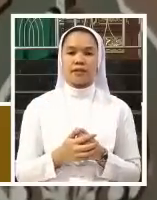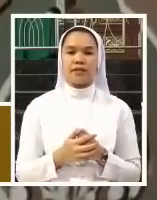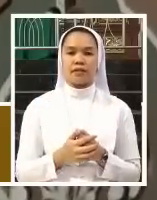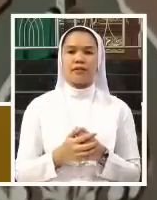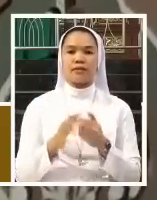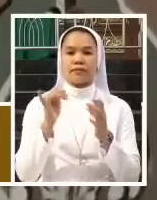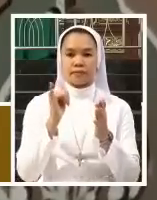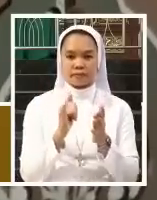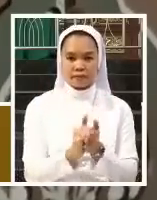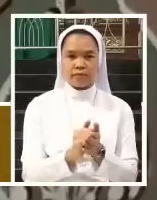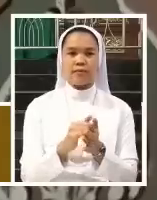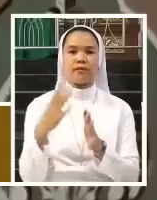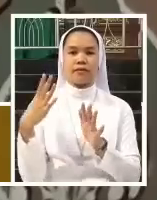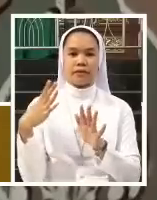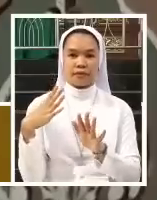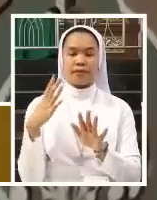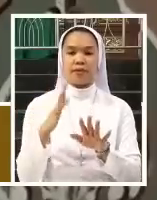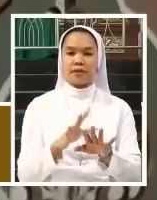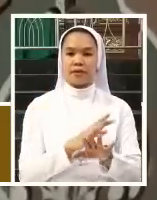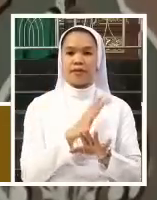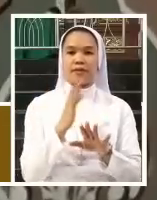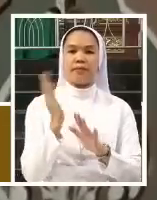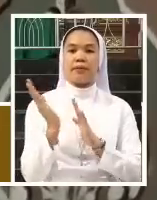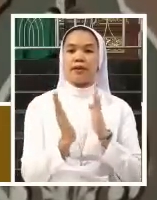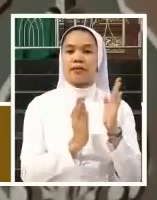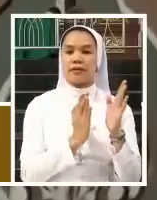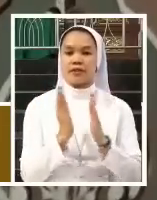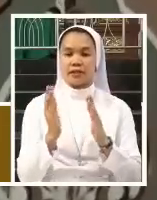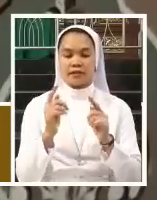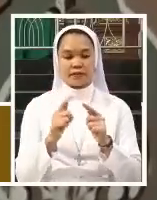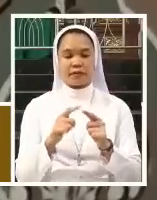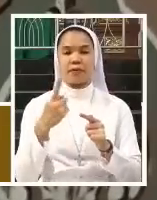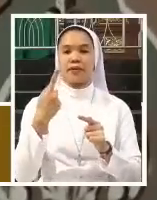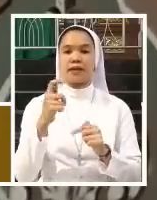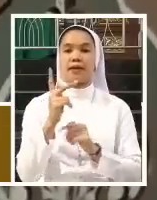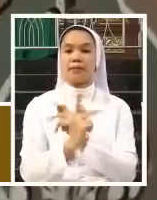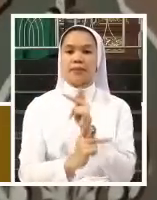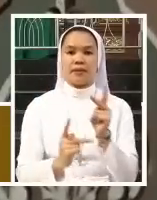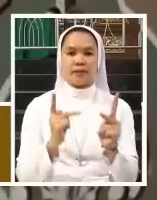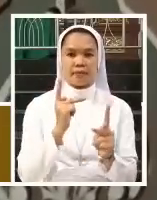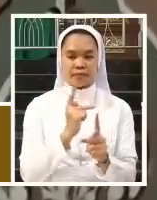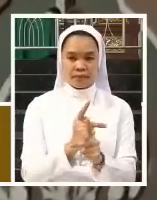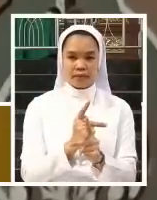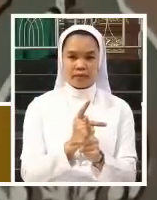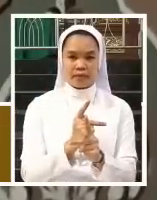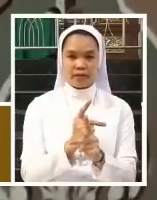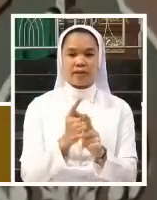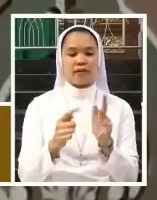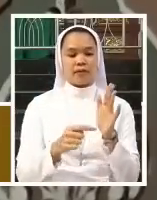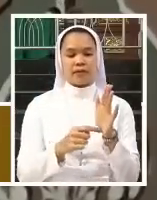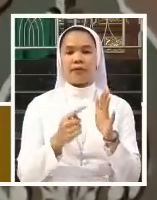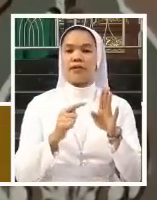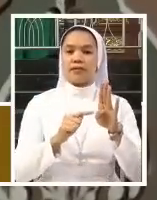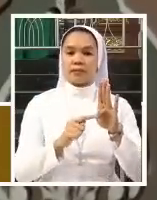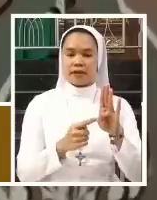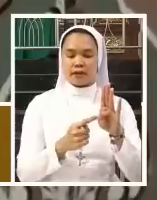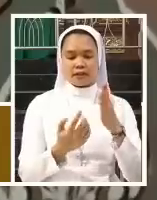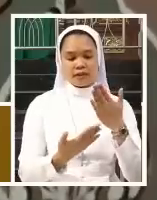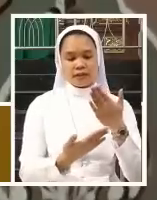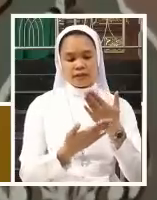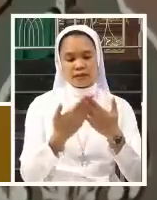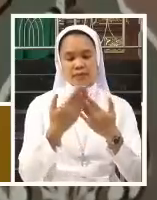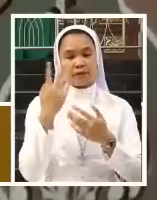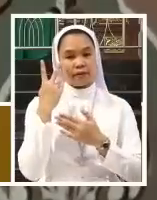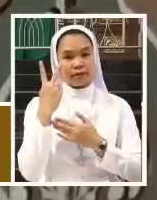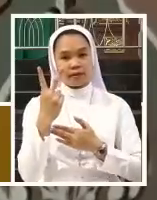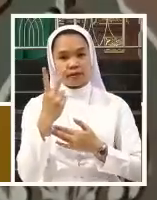that longing to be of service to the people. Once we begin simply looking at